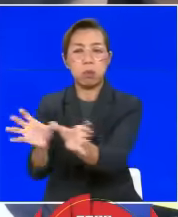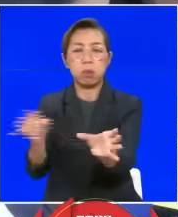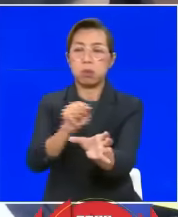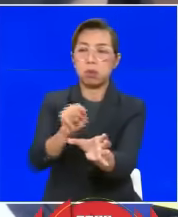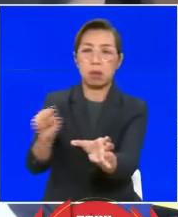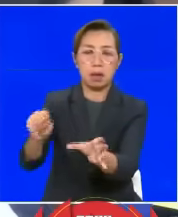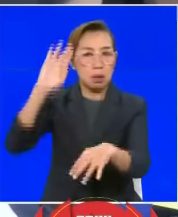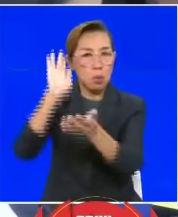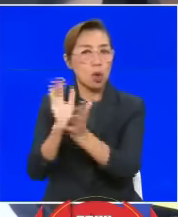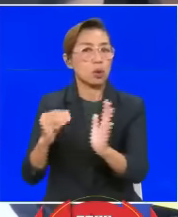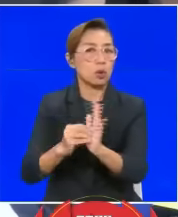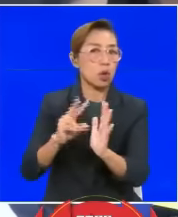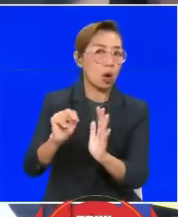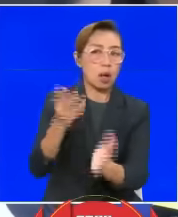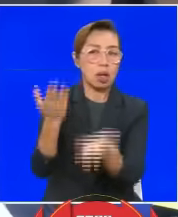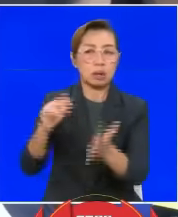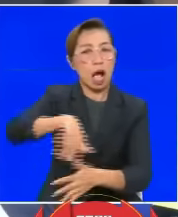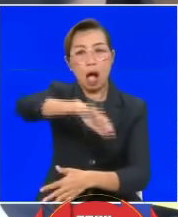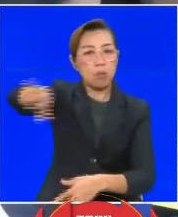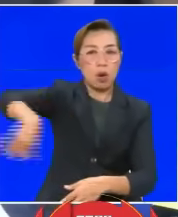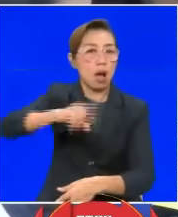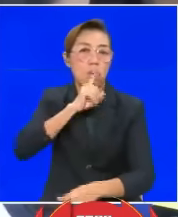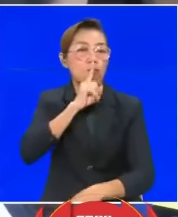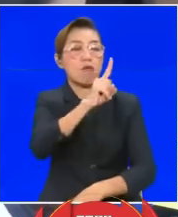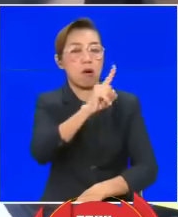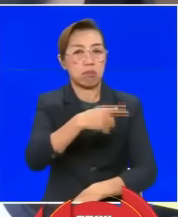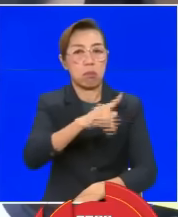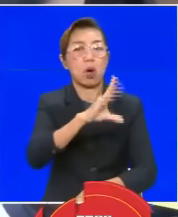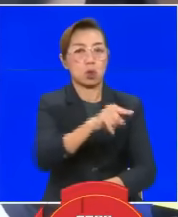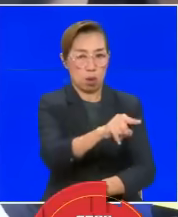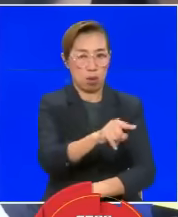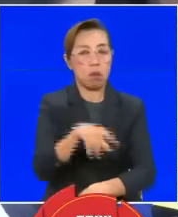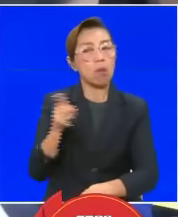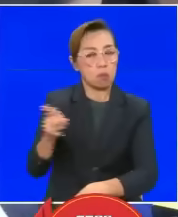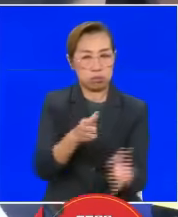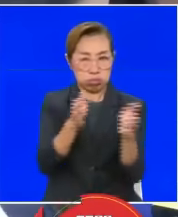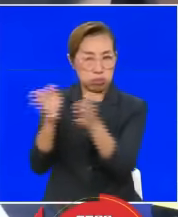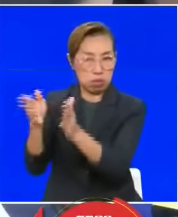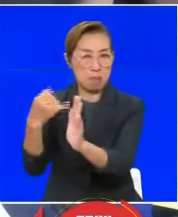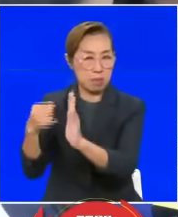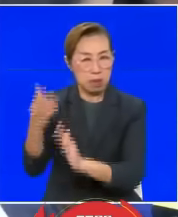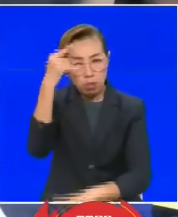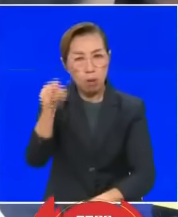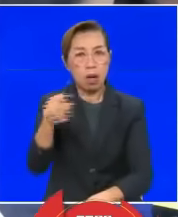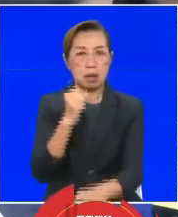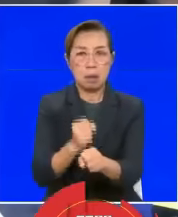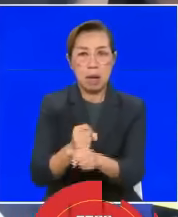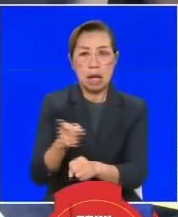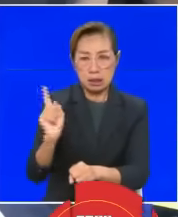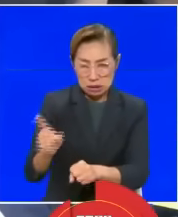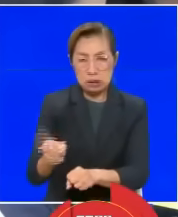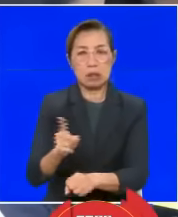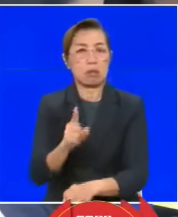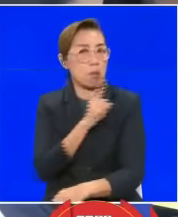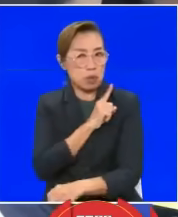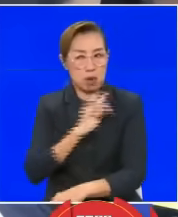บัชชาการตำรวจนครบาลที่ไหนทั้งหมดนะครับนะเพราะฉะนั้นวันนี้ผมมายื่นร้องทุให้กล่าวโทษนะกรณีการสอบสวนโดยไม่มีอำนาจถือว่าเป็น